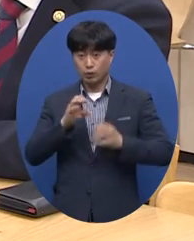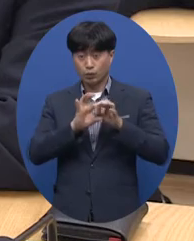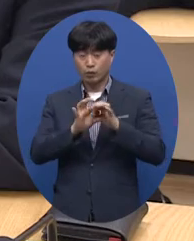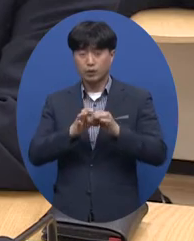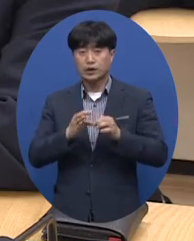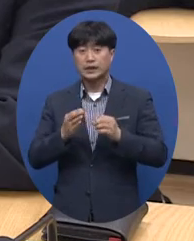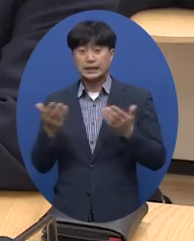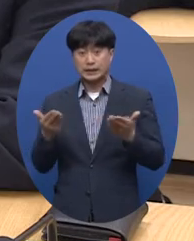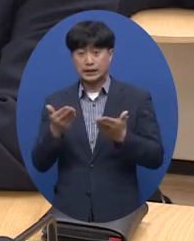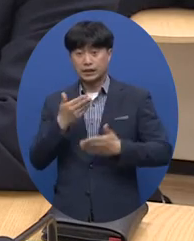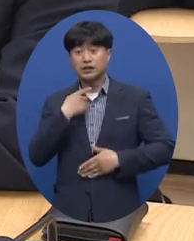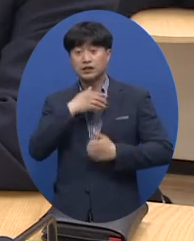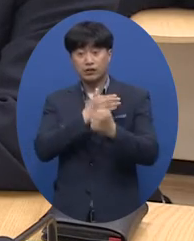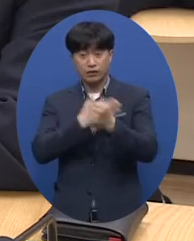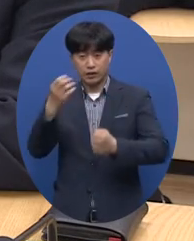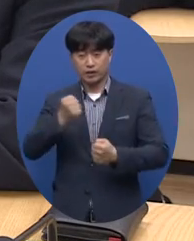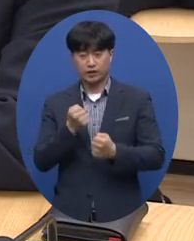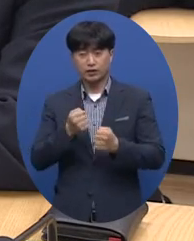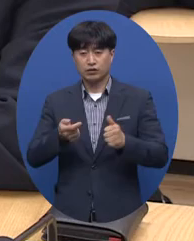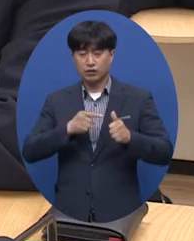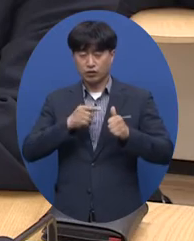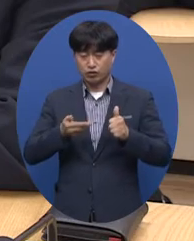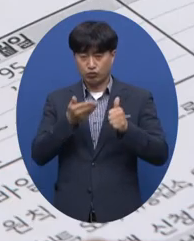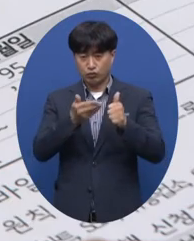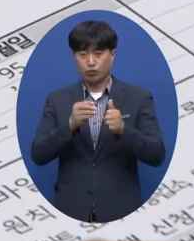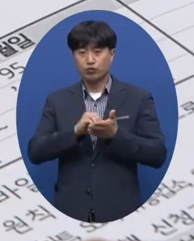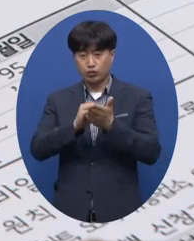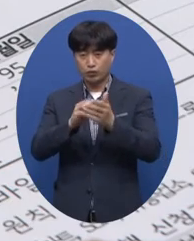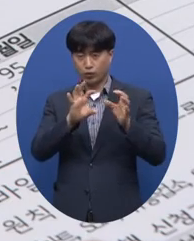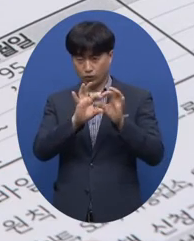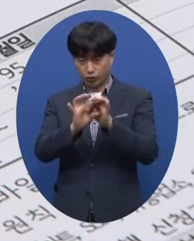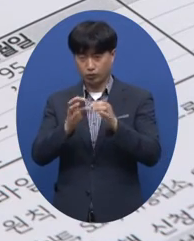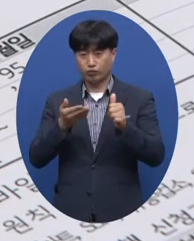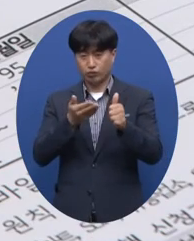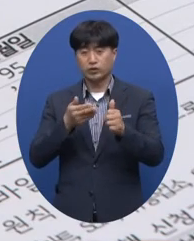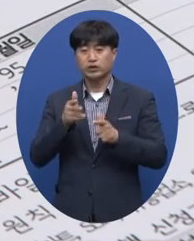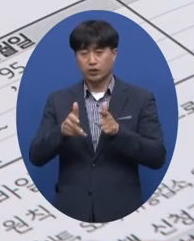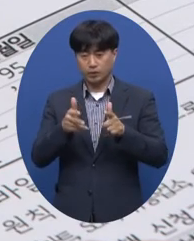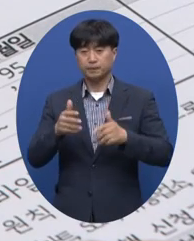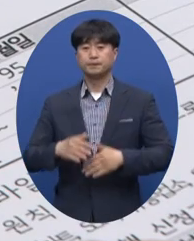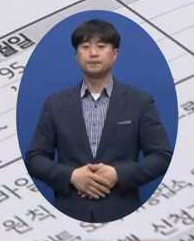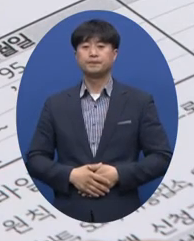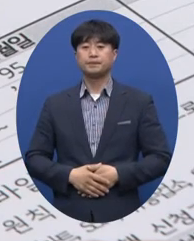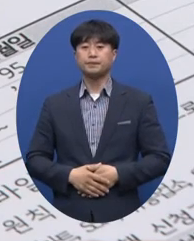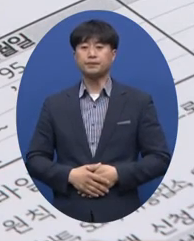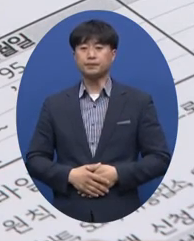능력을 갖춘 무역 인재를 양성하고 취업까지 연계해 주는 사업입니다.